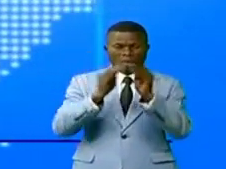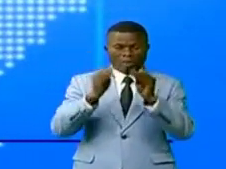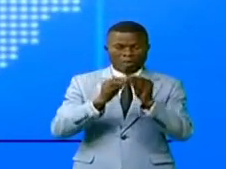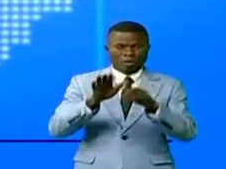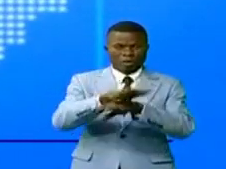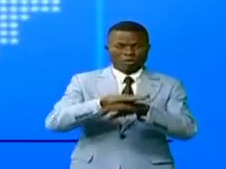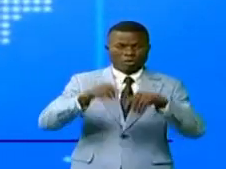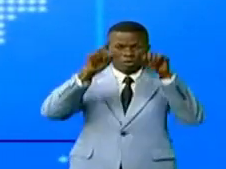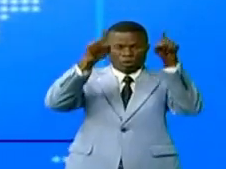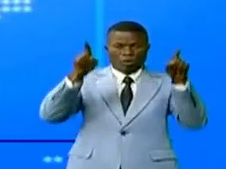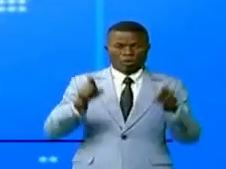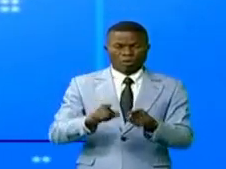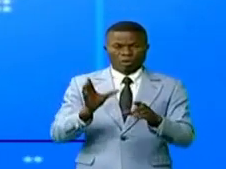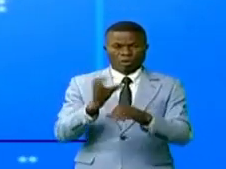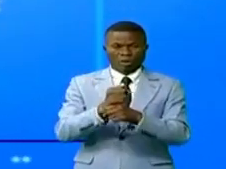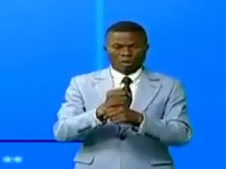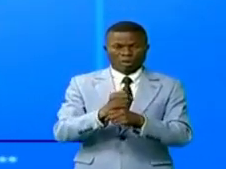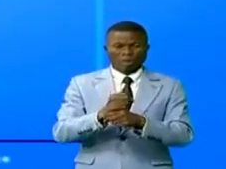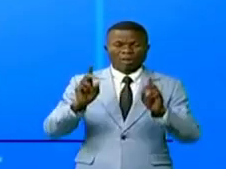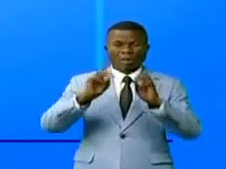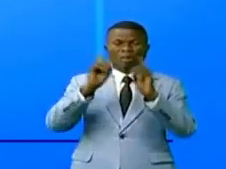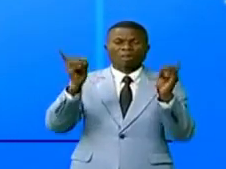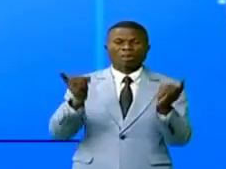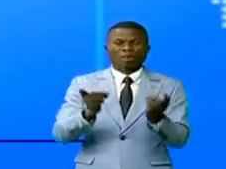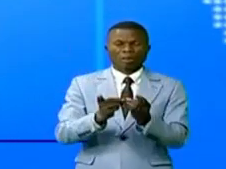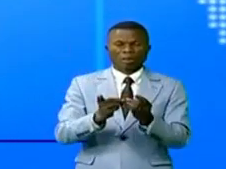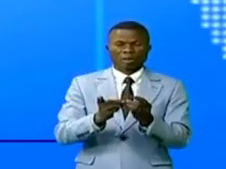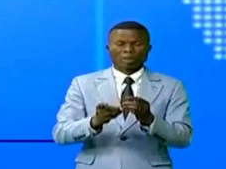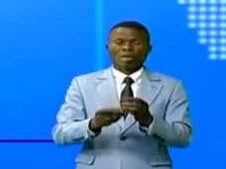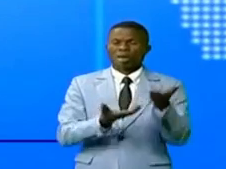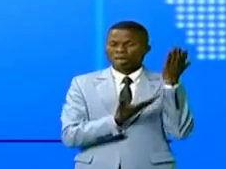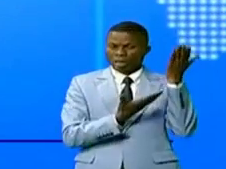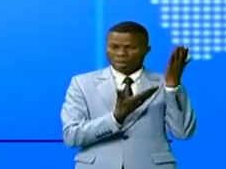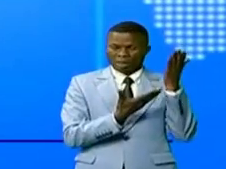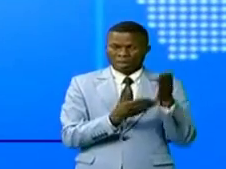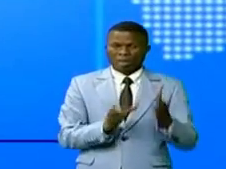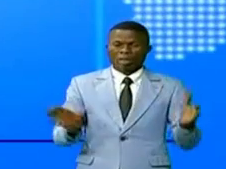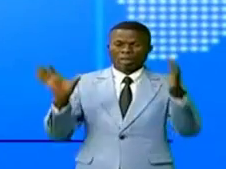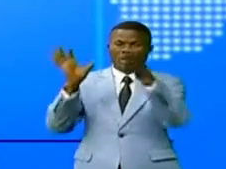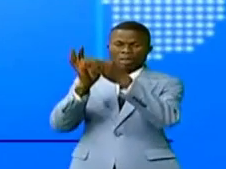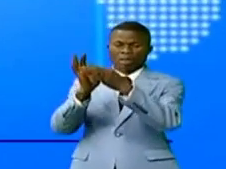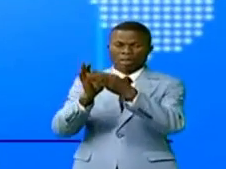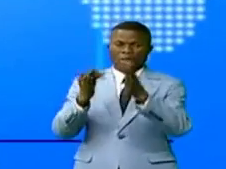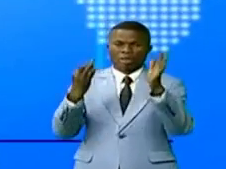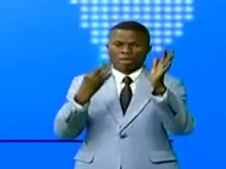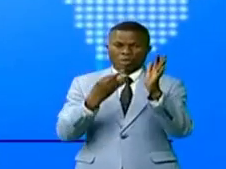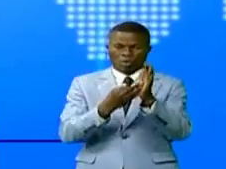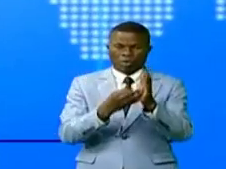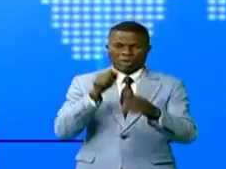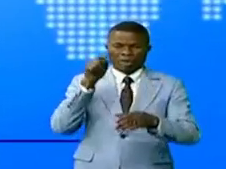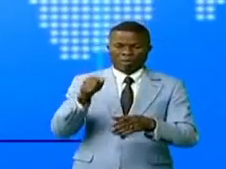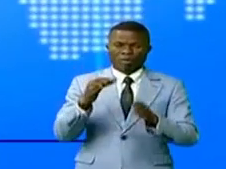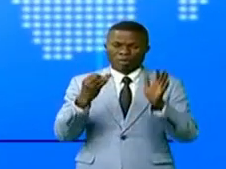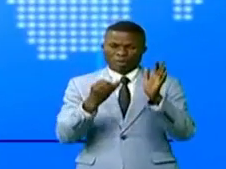de briefing avec le département fondamental de l'Alliance 8.7 organisée par l'OIT à